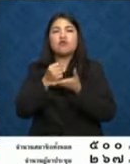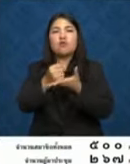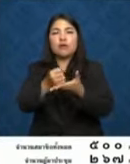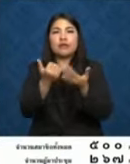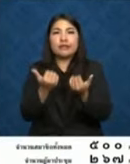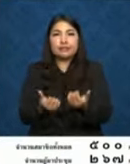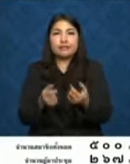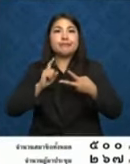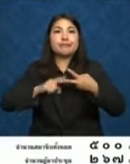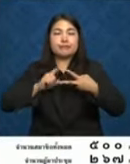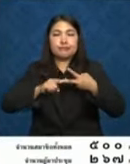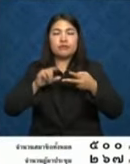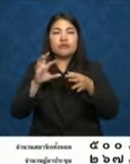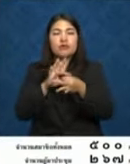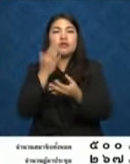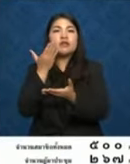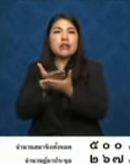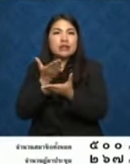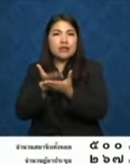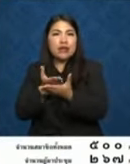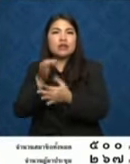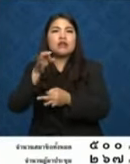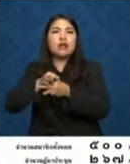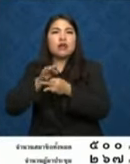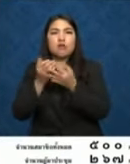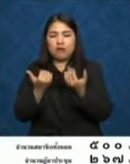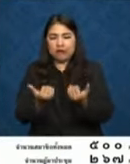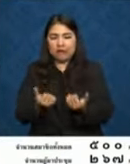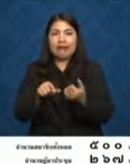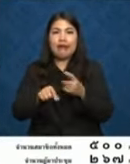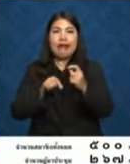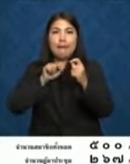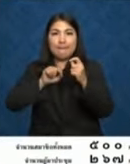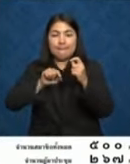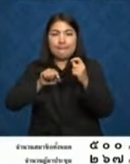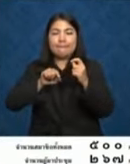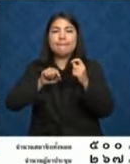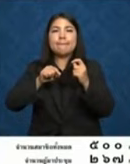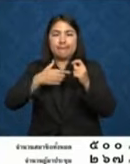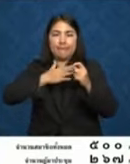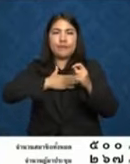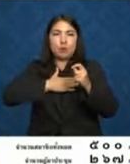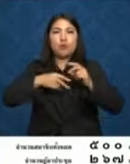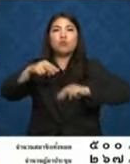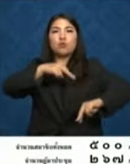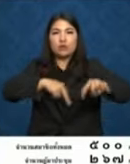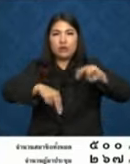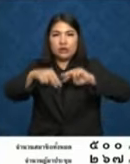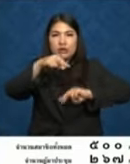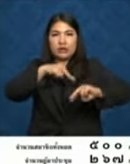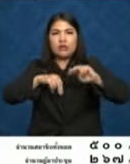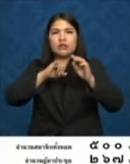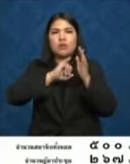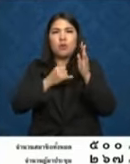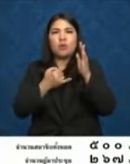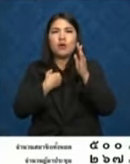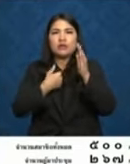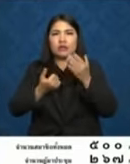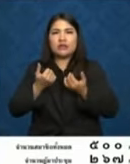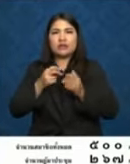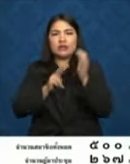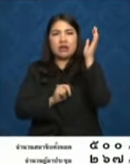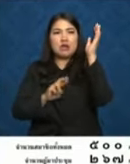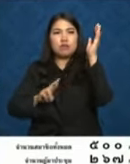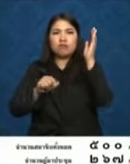เงินการธนาคารนะครับในอำเภอจะแนะนะครับซึ่งเป็นอำเภอในเขตพื้นที่ผมนะครับจังหวัดนราธิวาสยังไม่มีธนาค